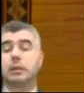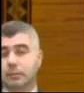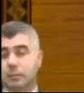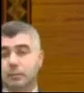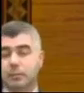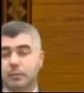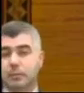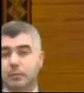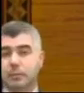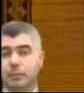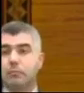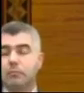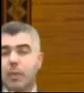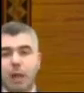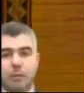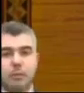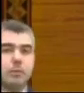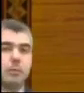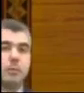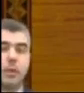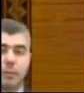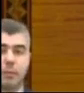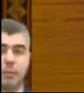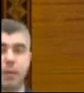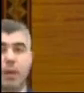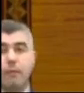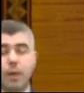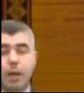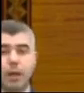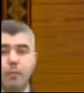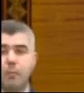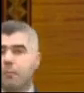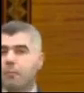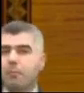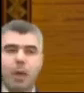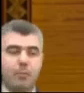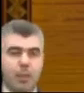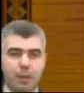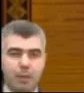منذ قرون كلها تشكل أسسا